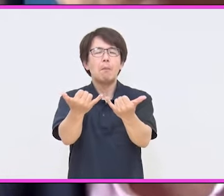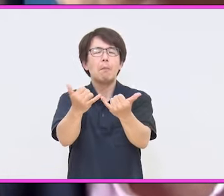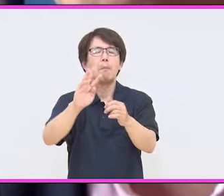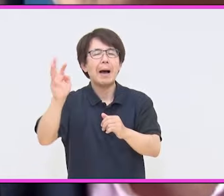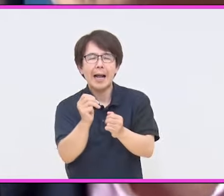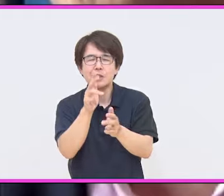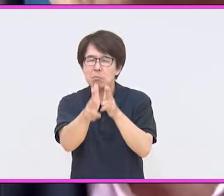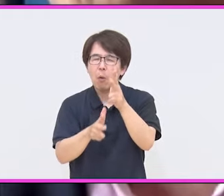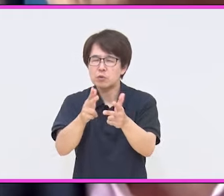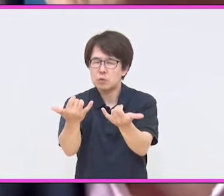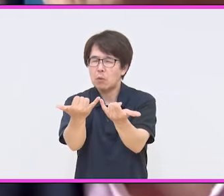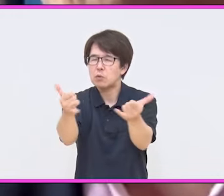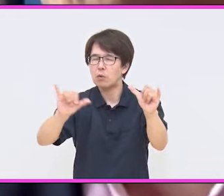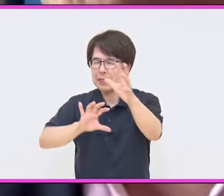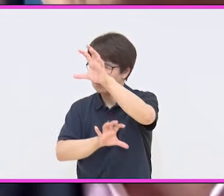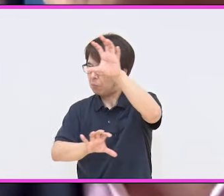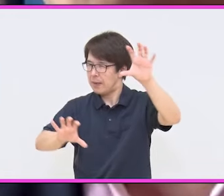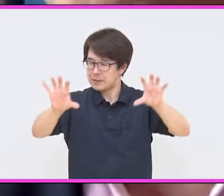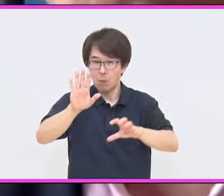か。